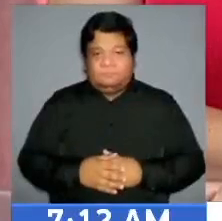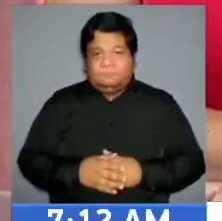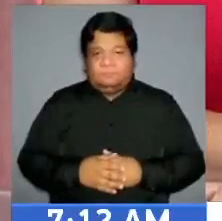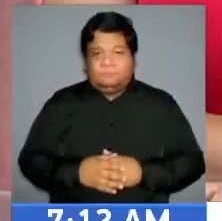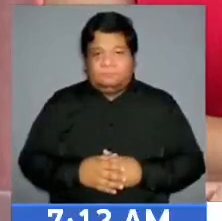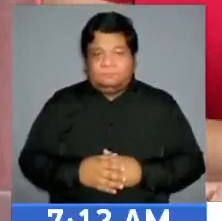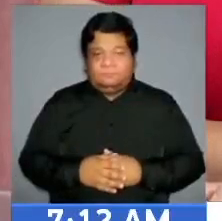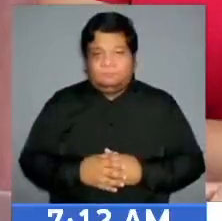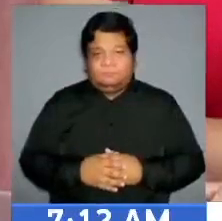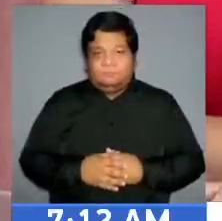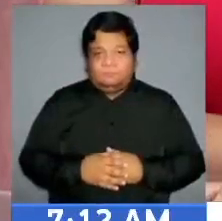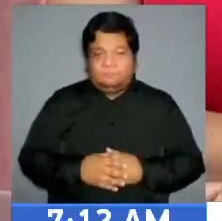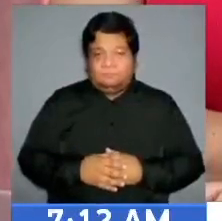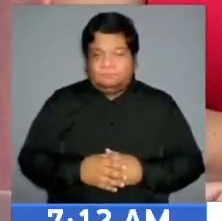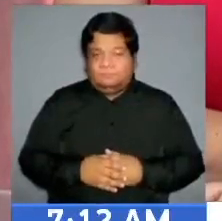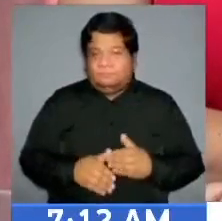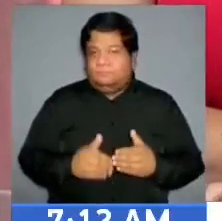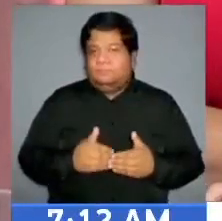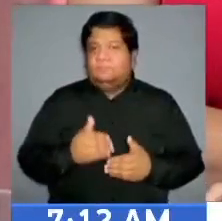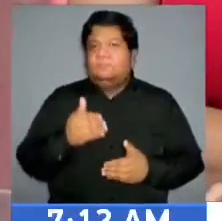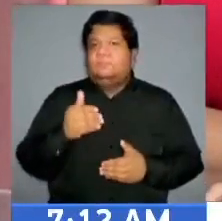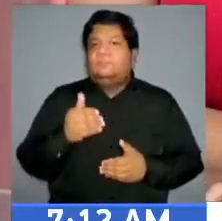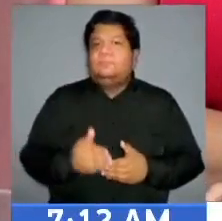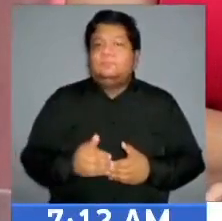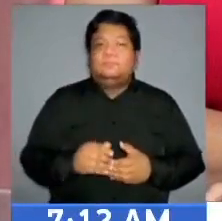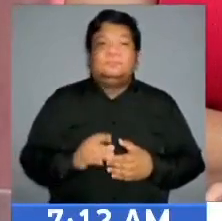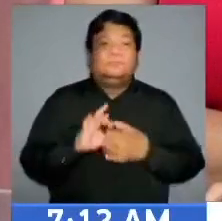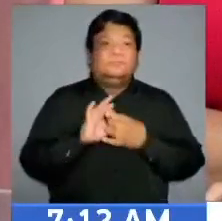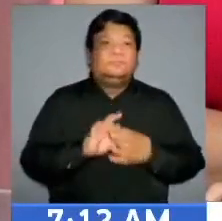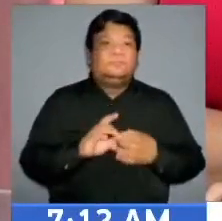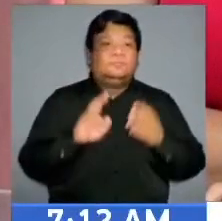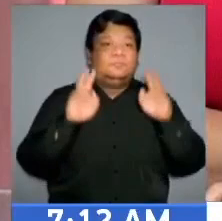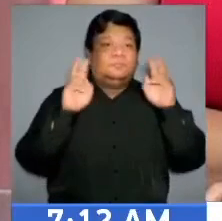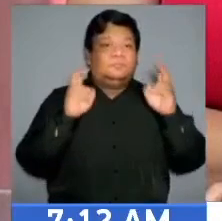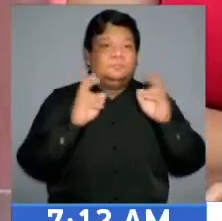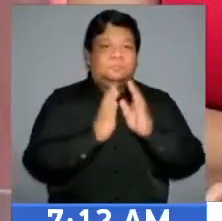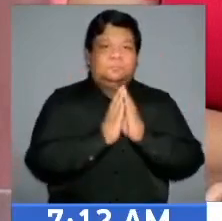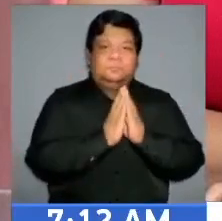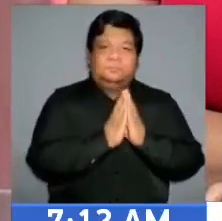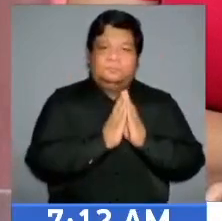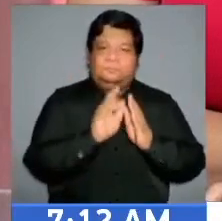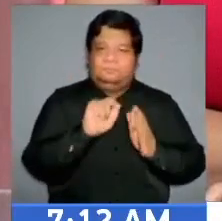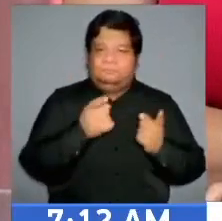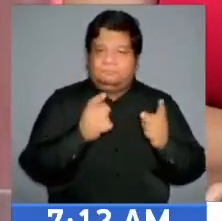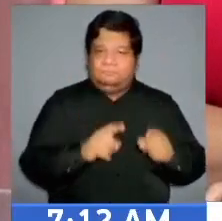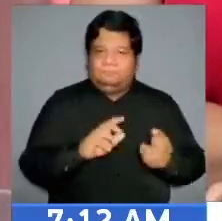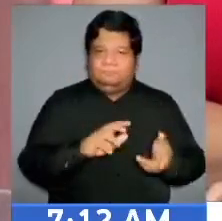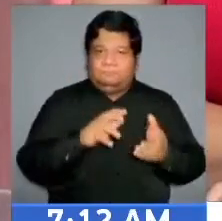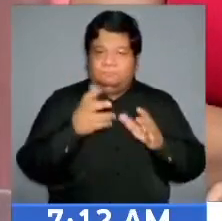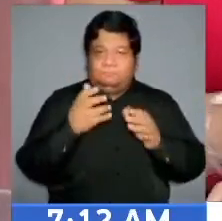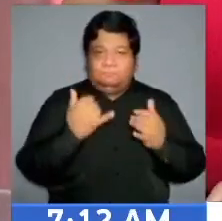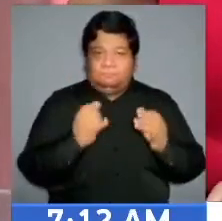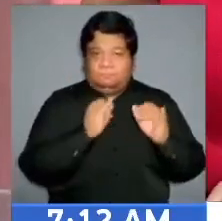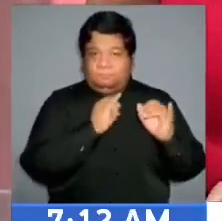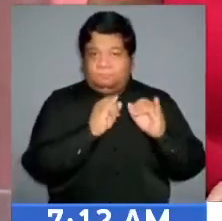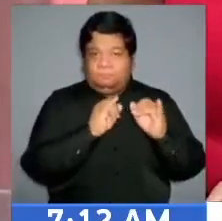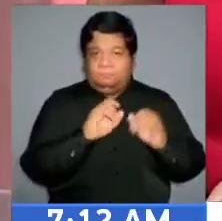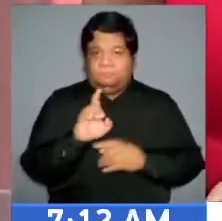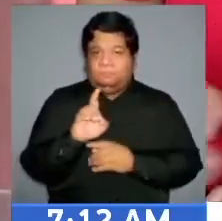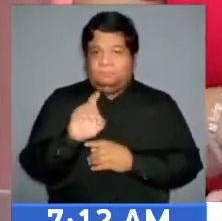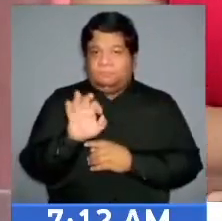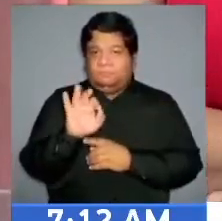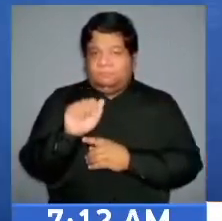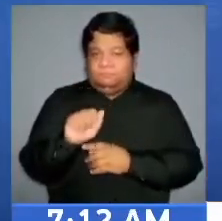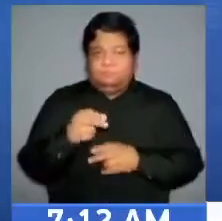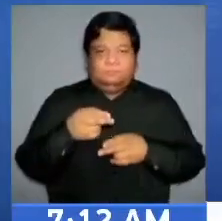Kaugnay sa gulo sa Myanmar, makakausap natin si Department of Foreign Affairs Undersecretary Eduardo De Vega. Magandang umaga po sa inyo,